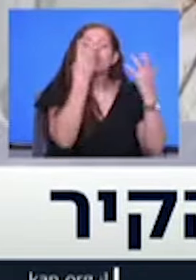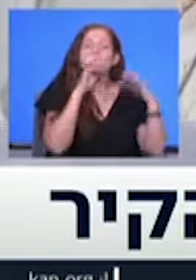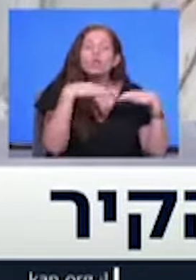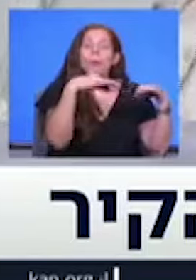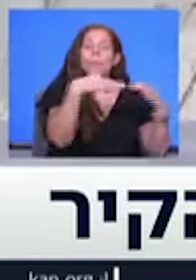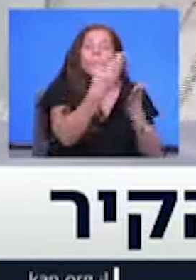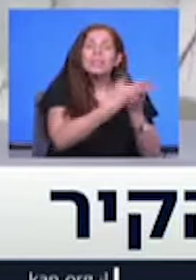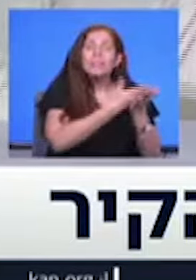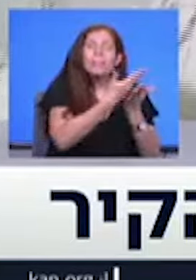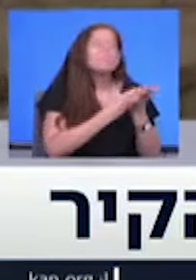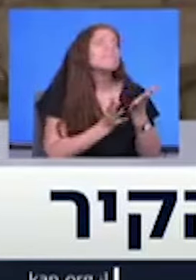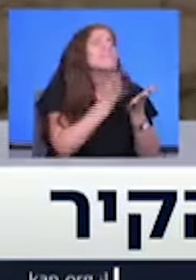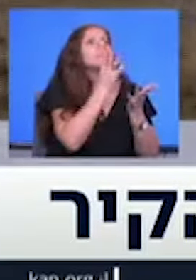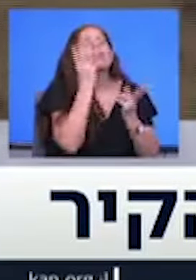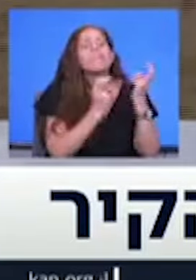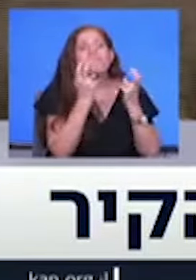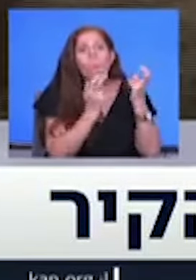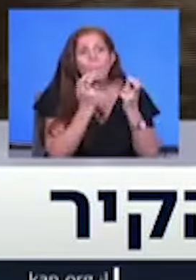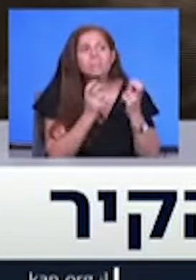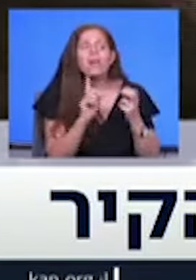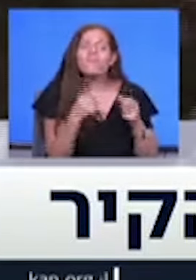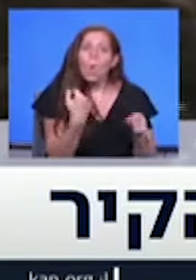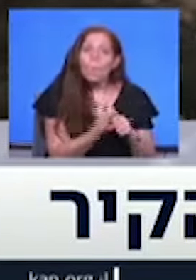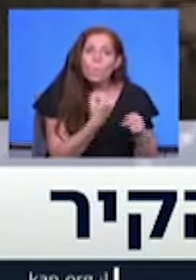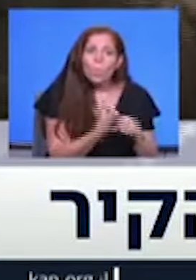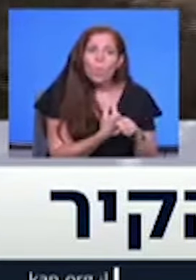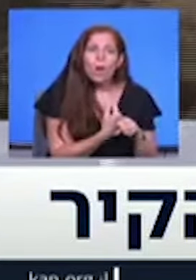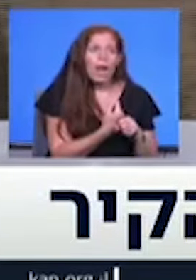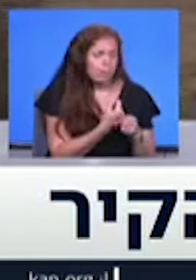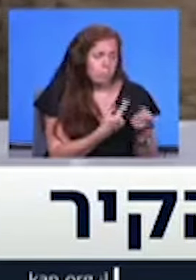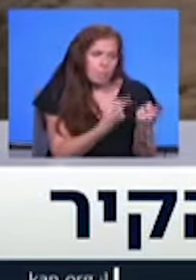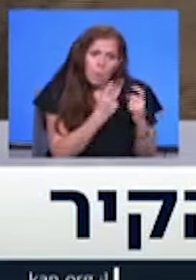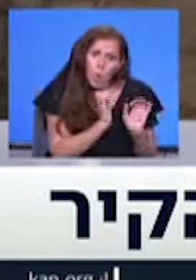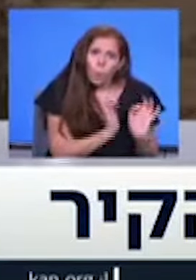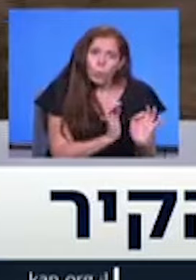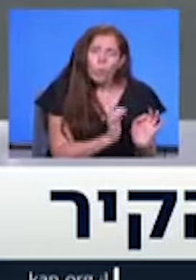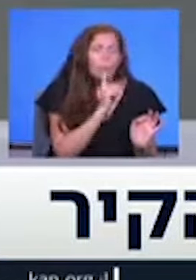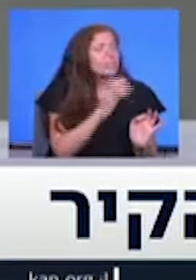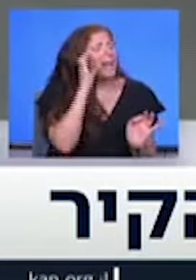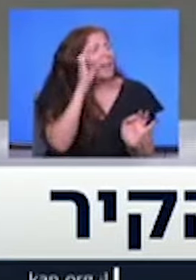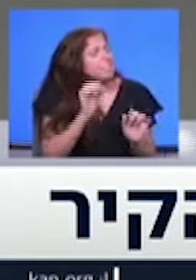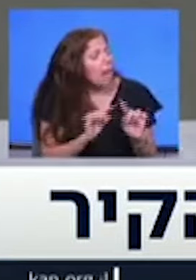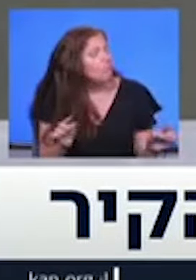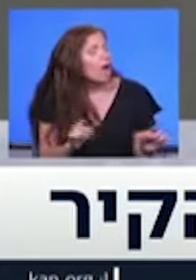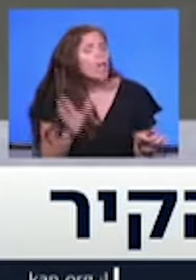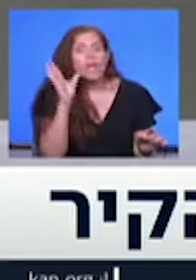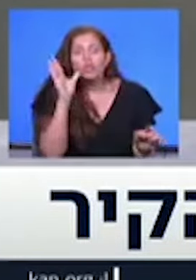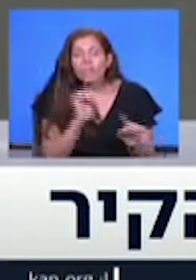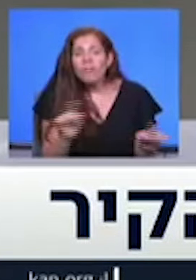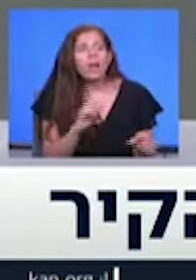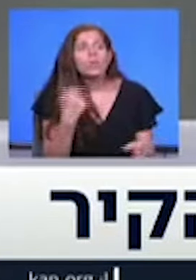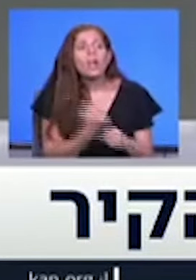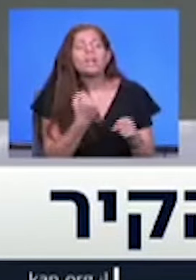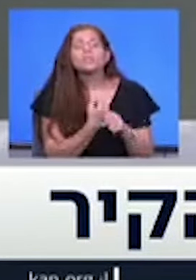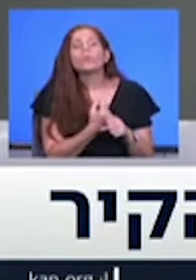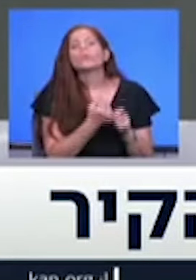מלאים באינפורמציה, וכל כולה נשאבת ממקורות גלויים, לא היה צריך להזין לאף אחד, להקשיב לאף אחד, לא לעשות